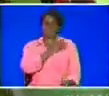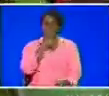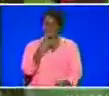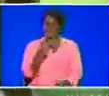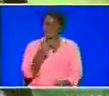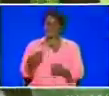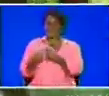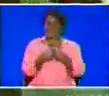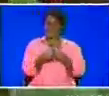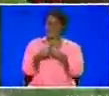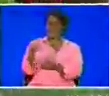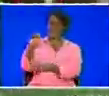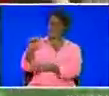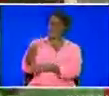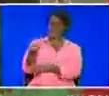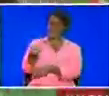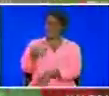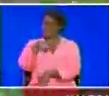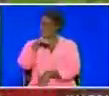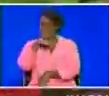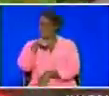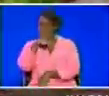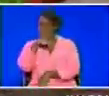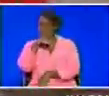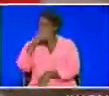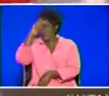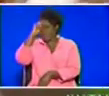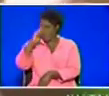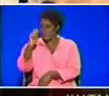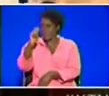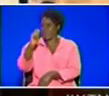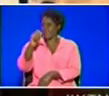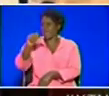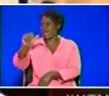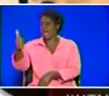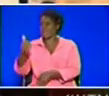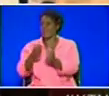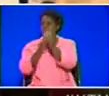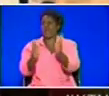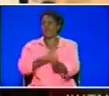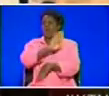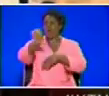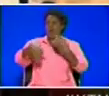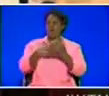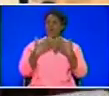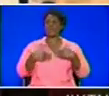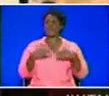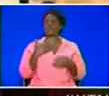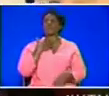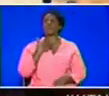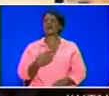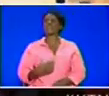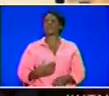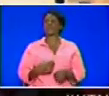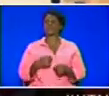alitoa changamoto kwa mgombezi wa urais wa NASA Raila Odinga kuheshimu viongozi wa magharibi. Na wale wote ambao wanataka kutembea na mimi